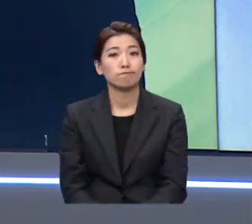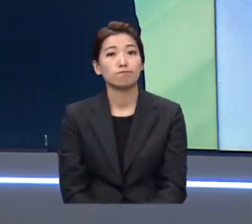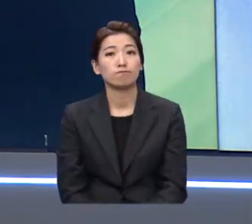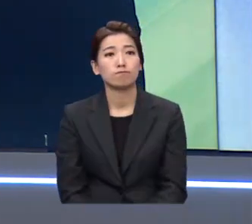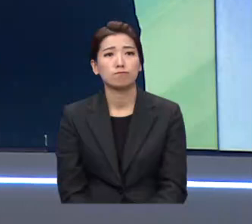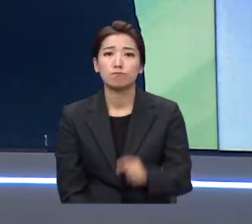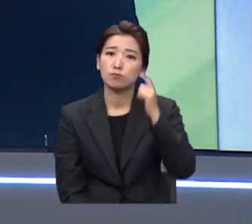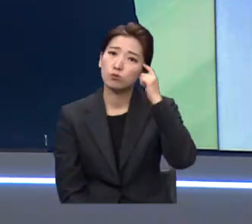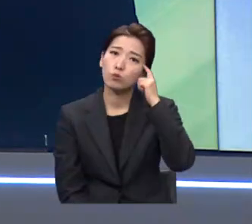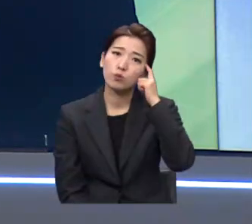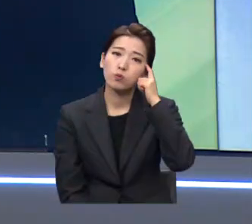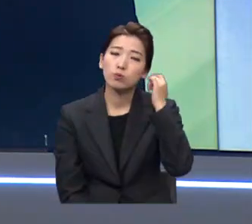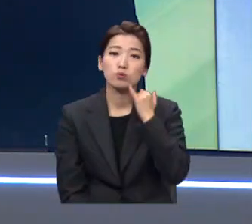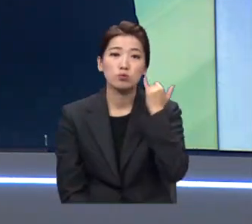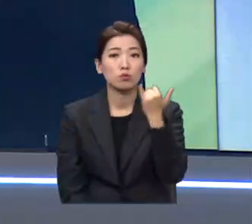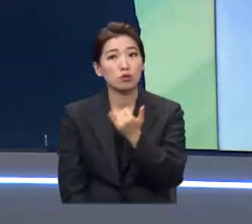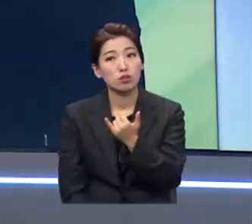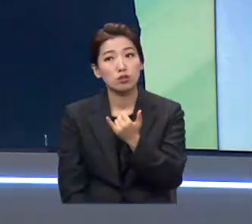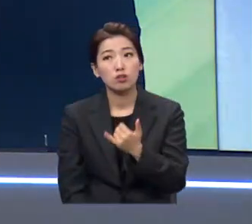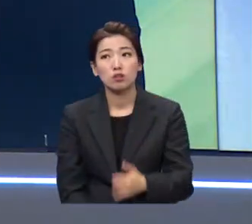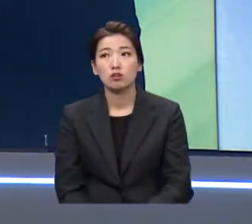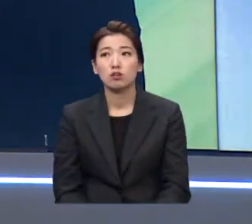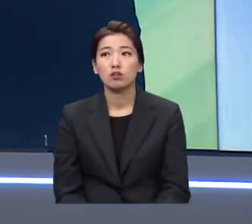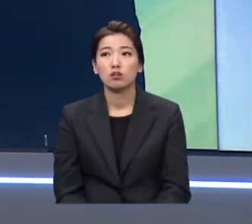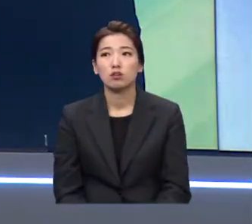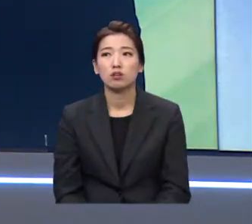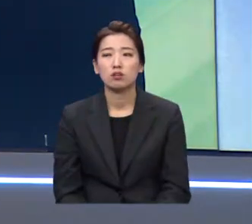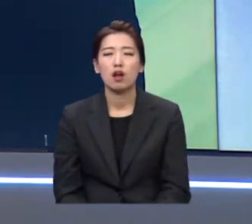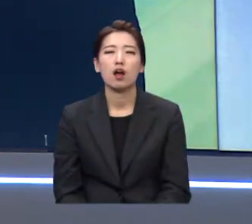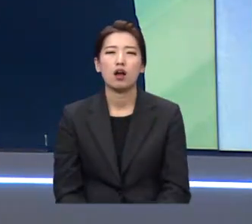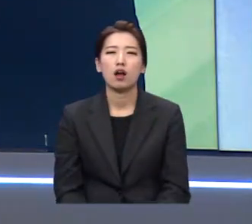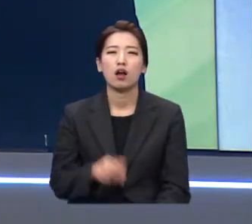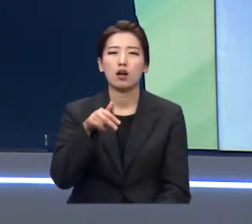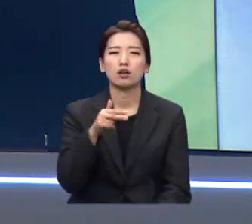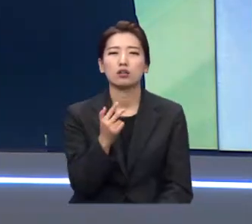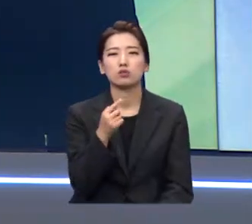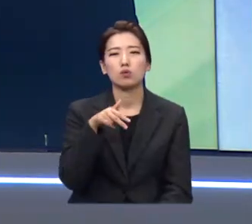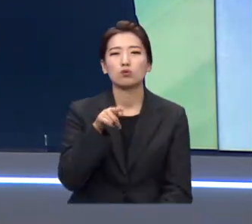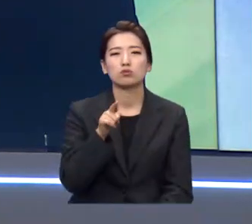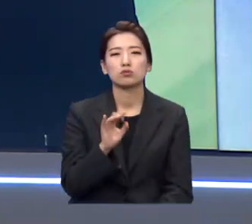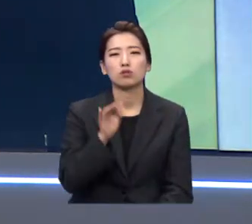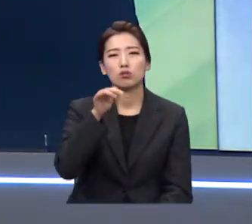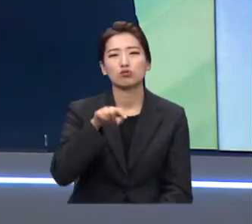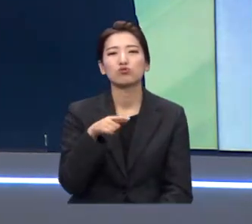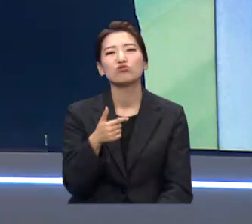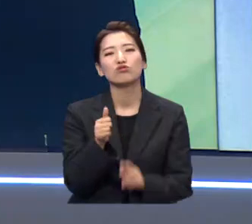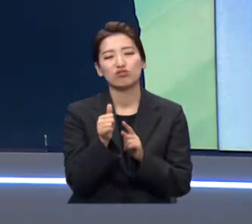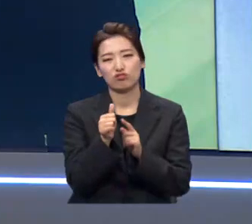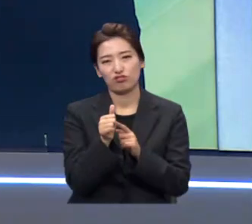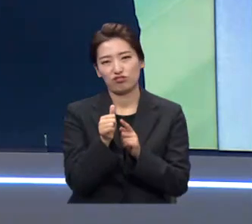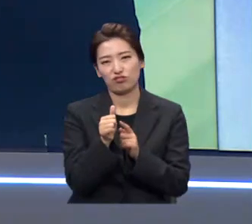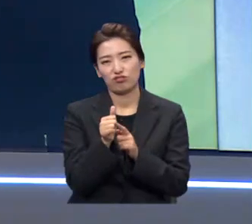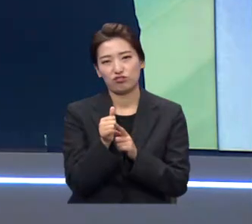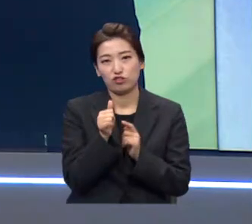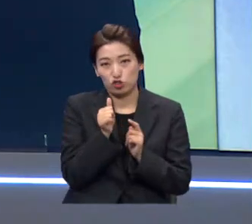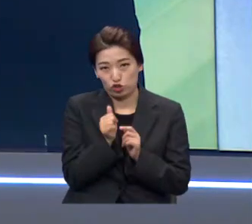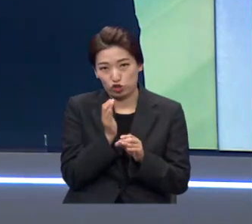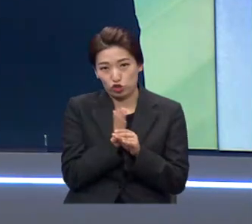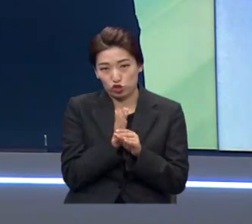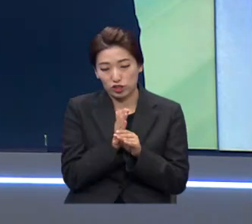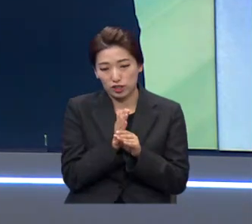건가 알아봤더니 중간에 조정훈 시대전환 의원이 주선을 또